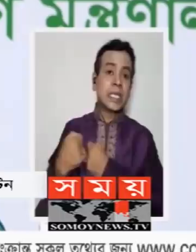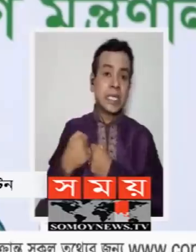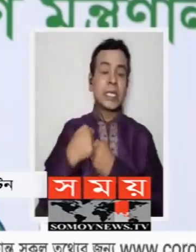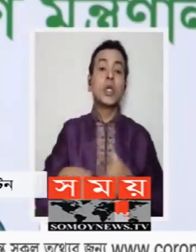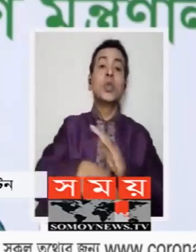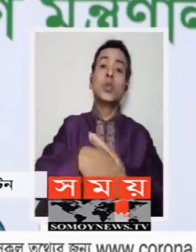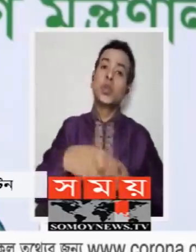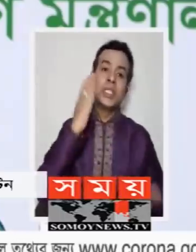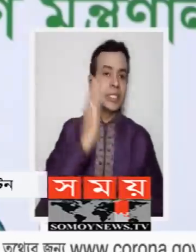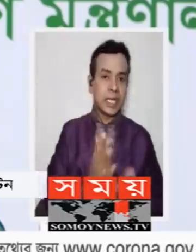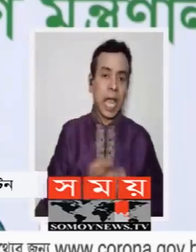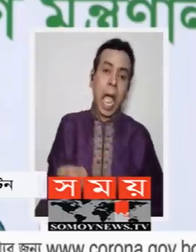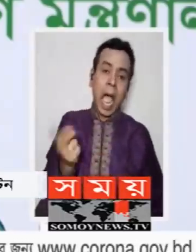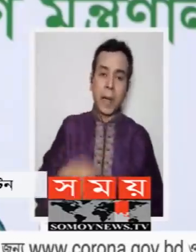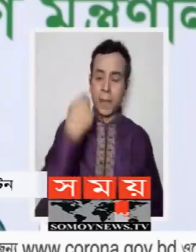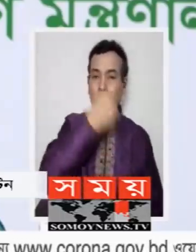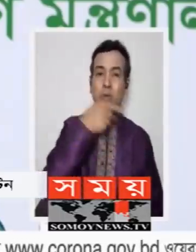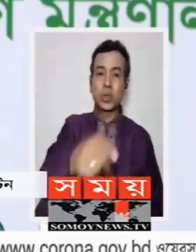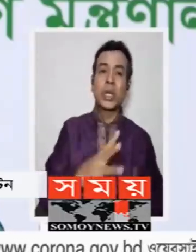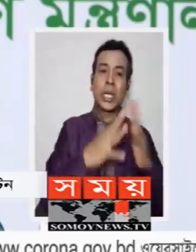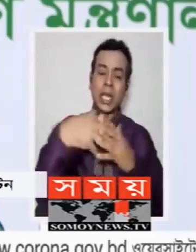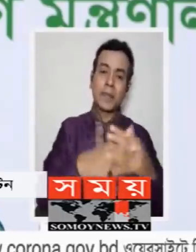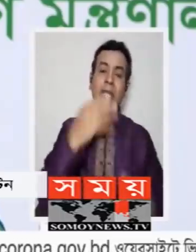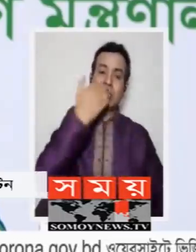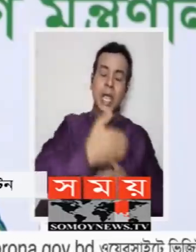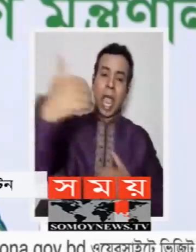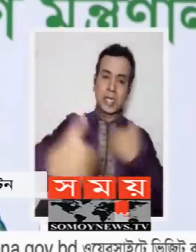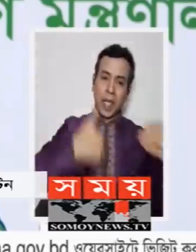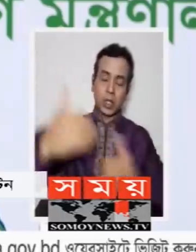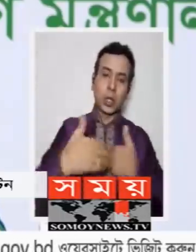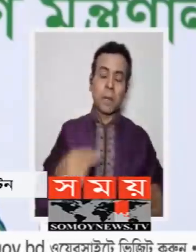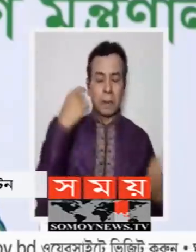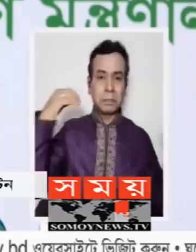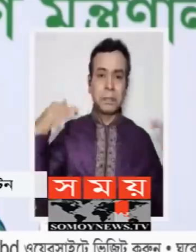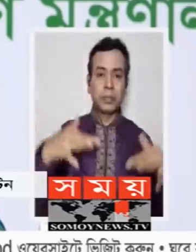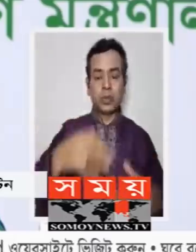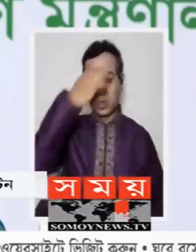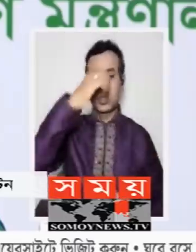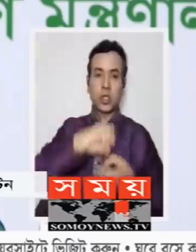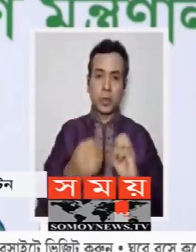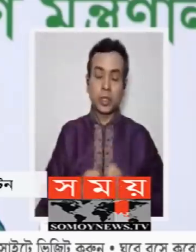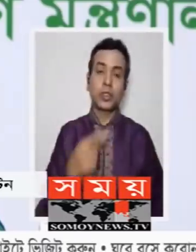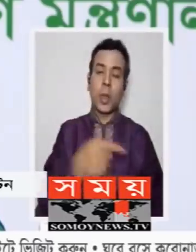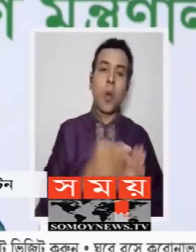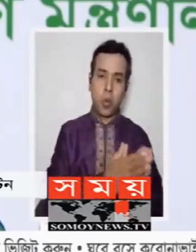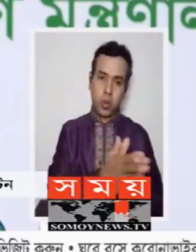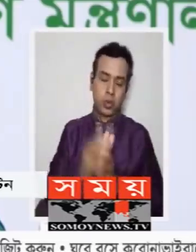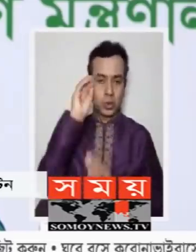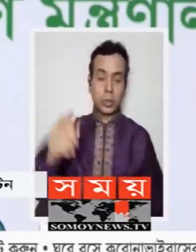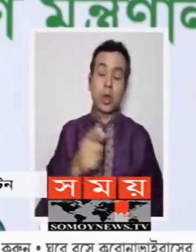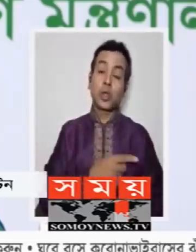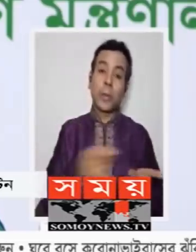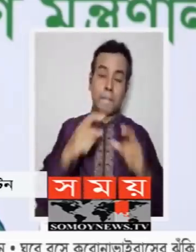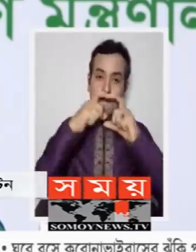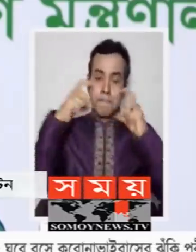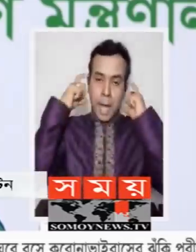করব, তবে আপনারা আবারও বলি, আমাদের ঈদের ছুটি শেষ হয়ে যাচ্ছে, অনেক মানুষের চলাচল বেড়ে যাবে। যারা